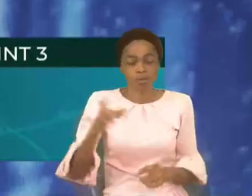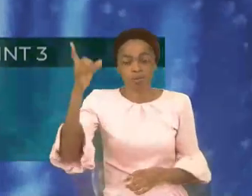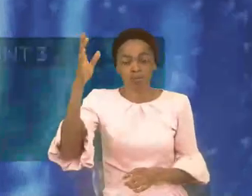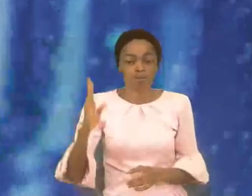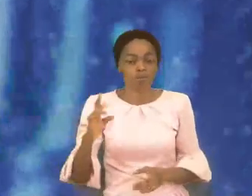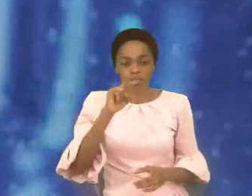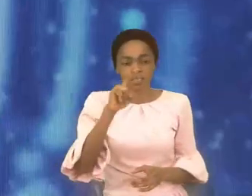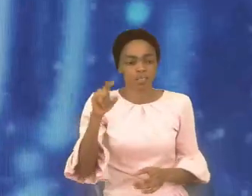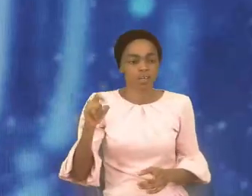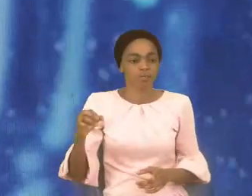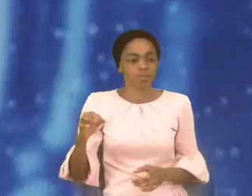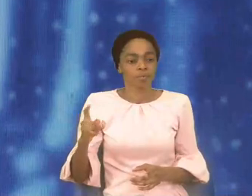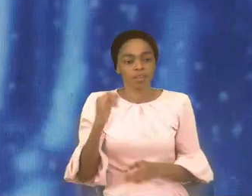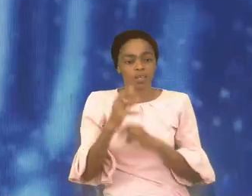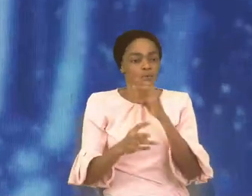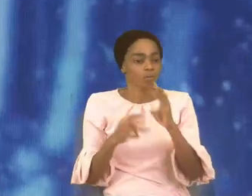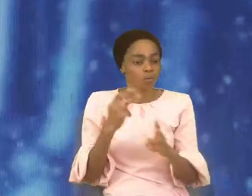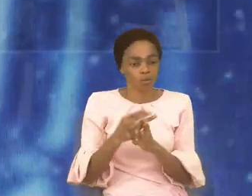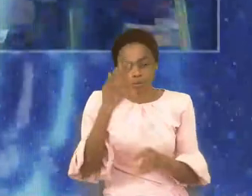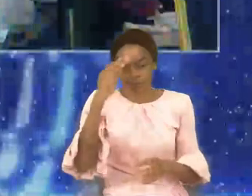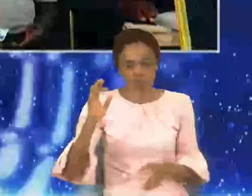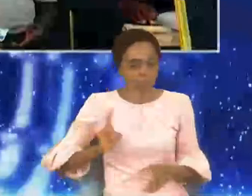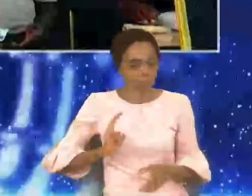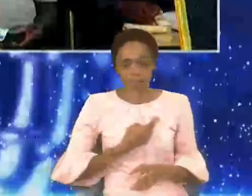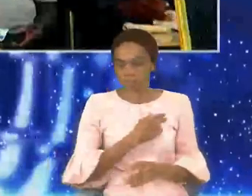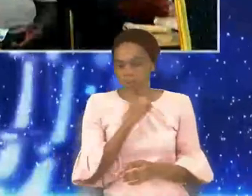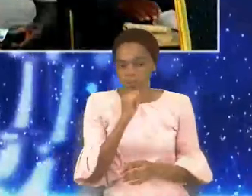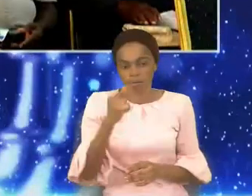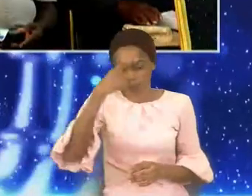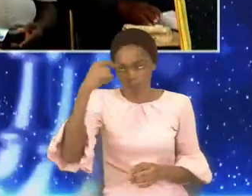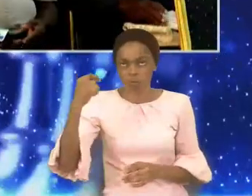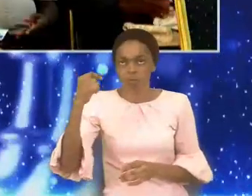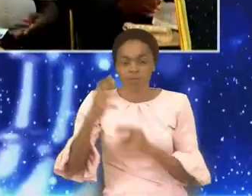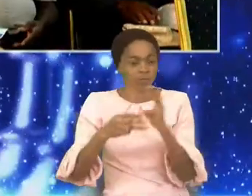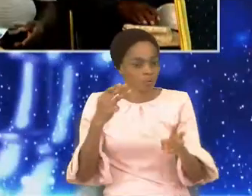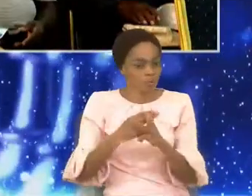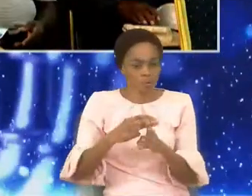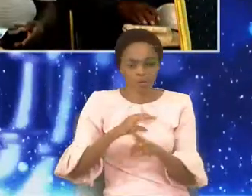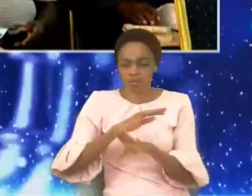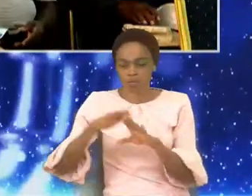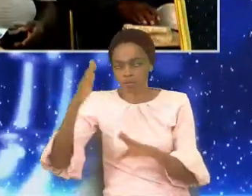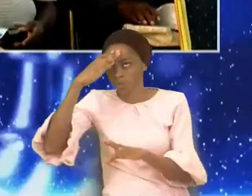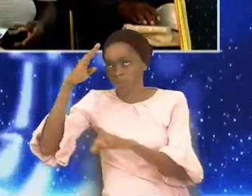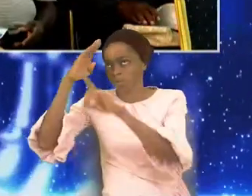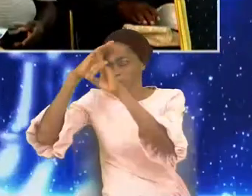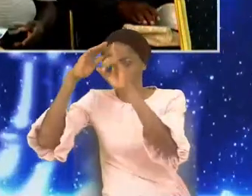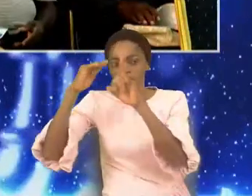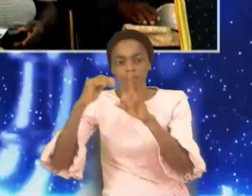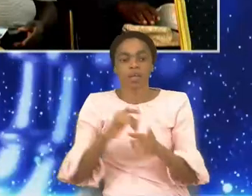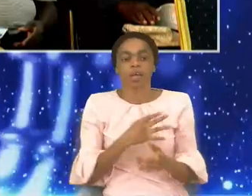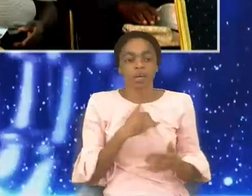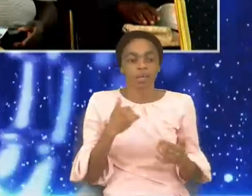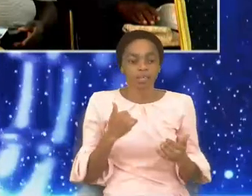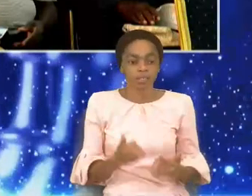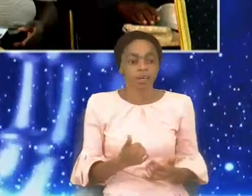sommes. Si le monde ne nous connaît pas, c'est qu'il ne l'a pas connu. Verset 2.